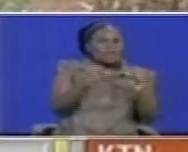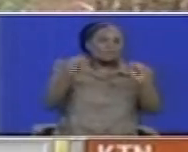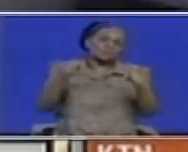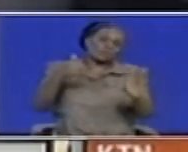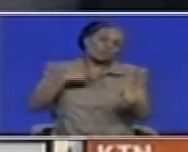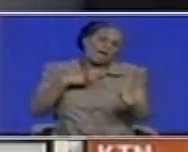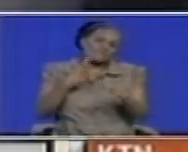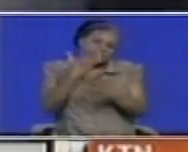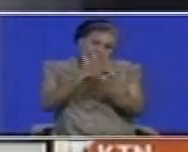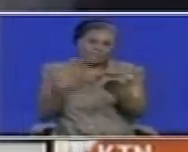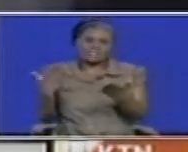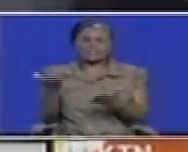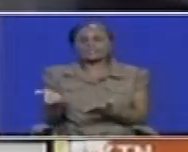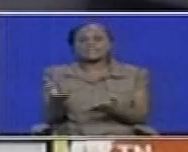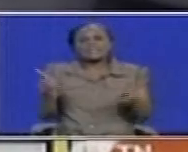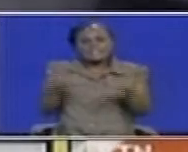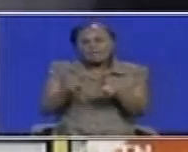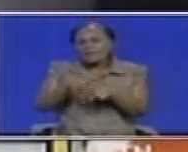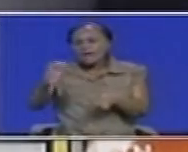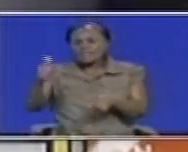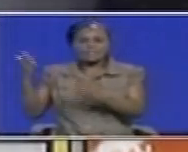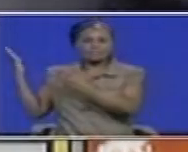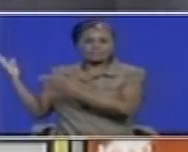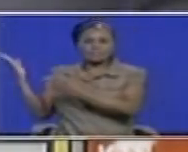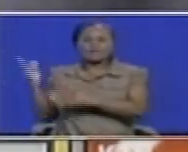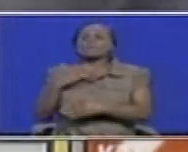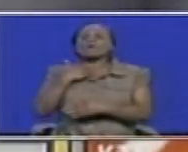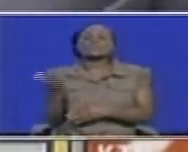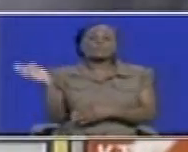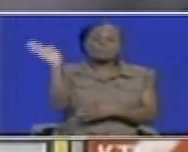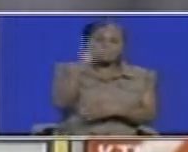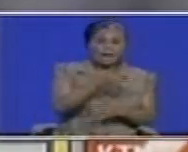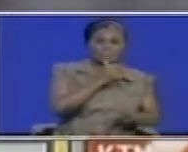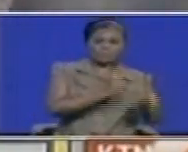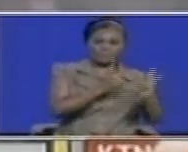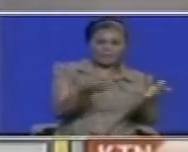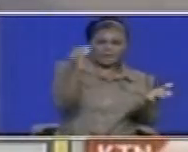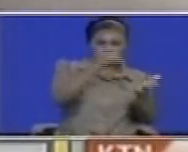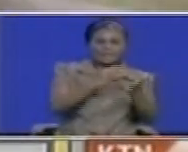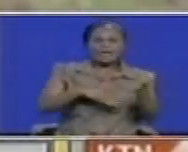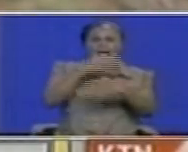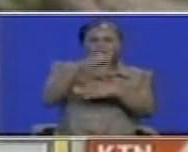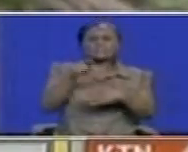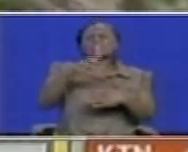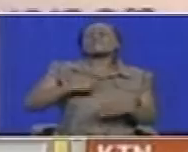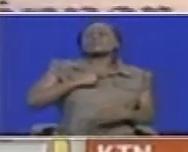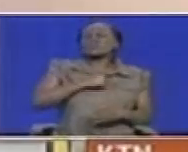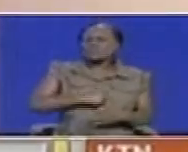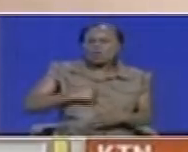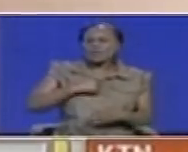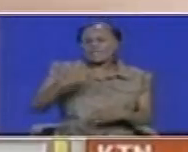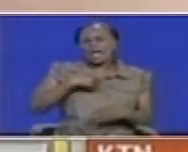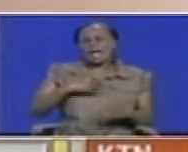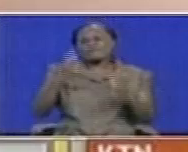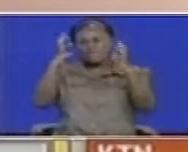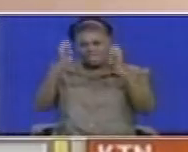something. Na kama Anthony Kiprop ana nia ya kuregea kushiriki katika riadha baada ya majuto chungu nzima